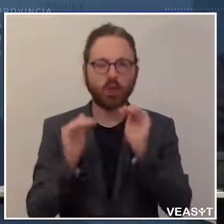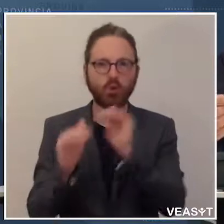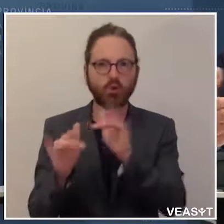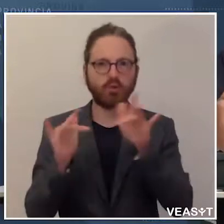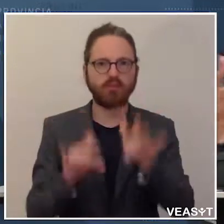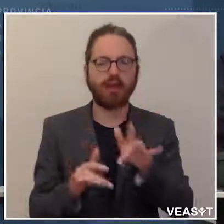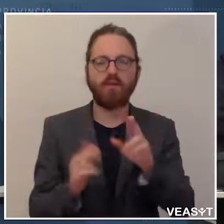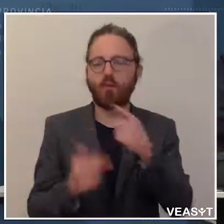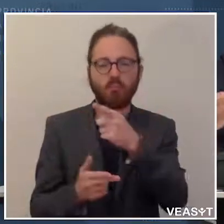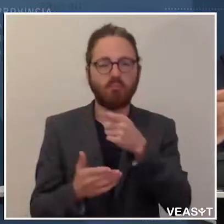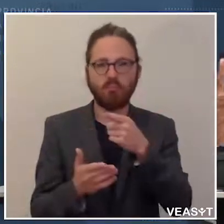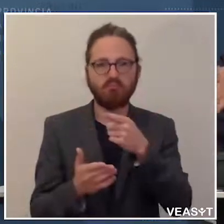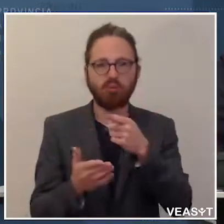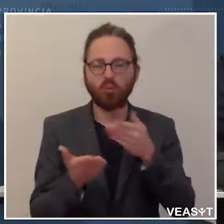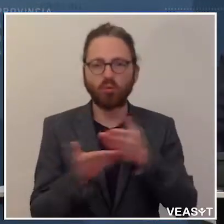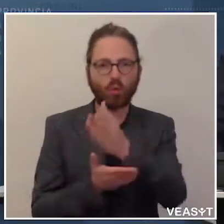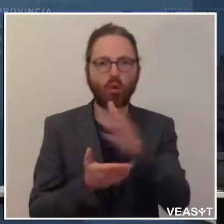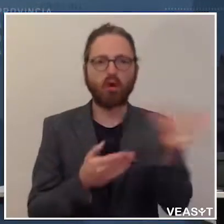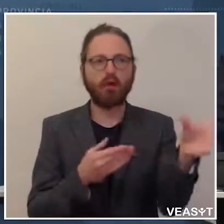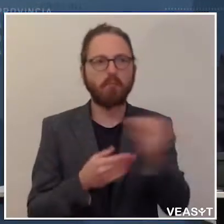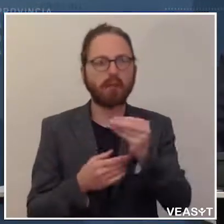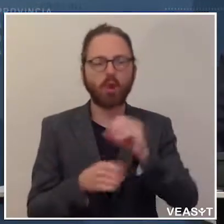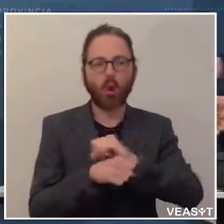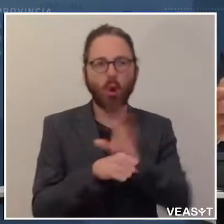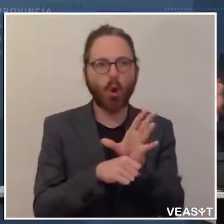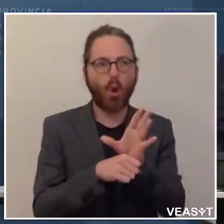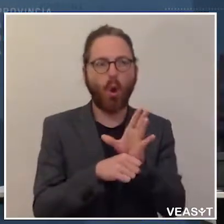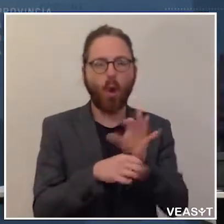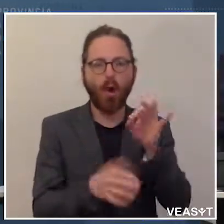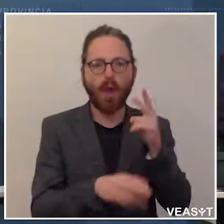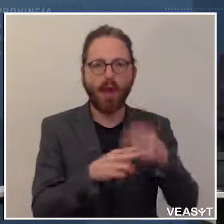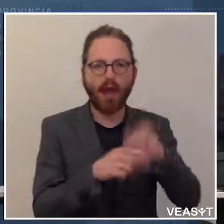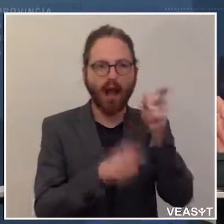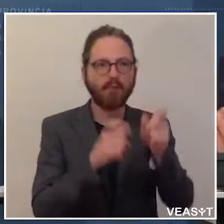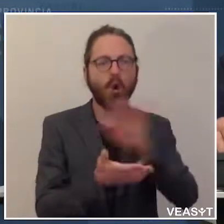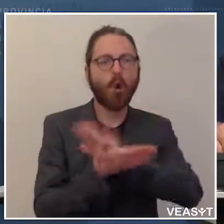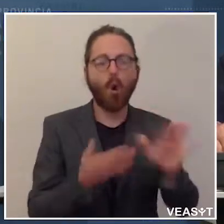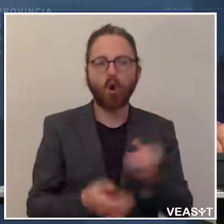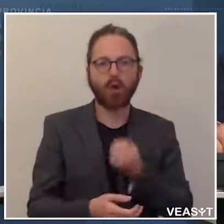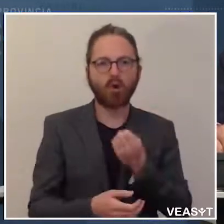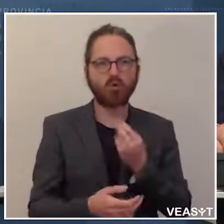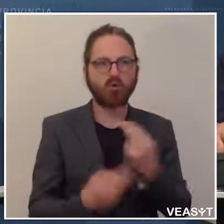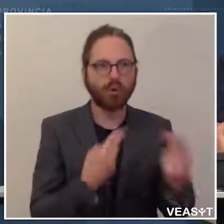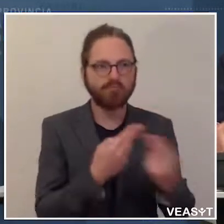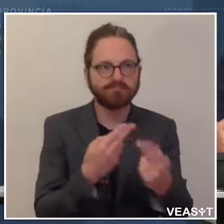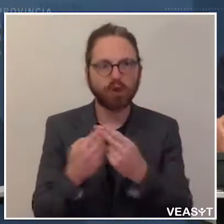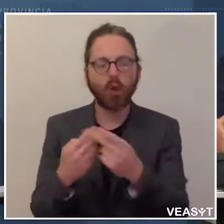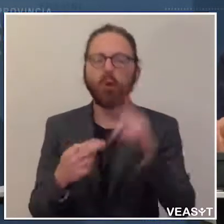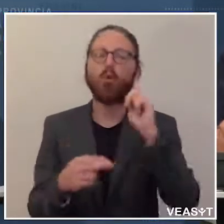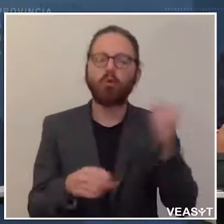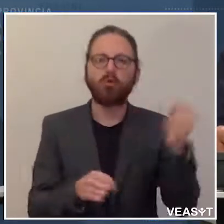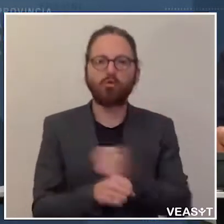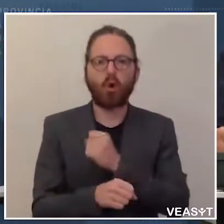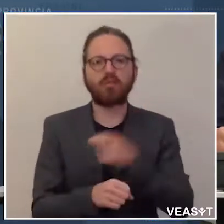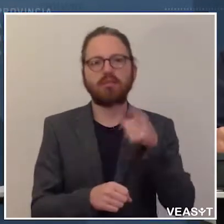sento tanta un e sintomi tutto un punto a testa